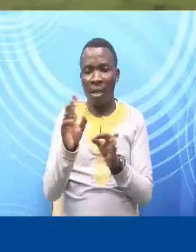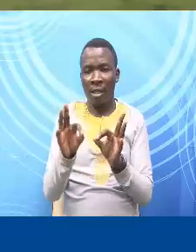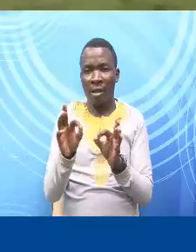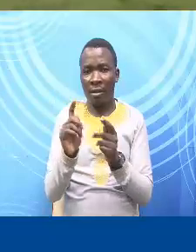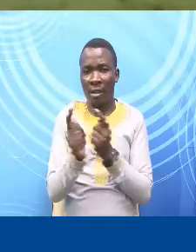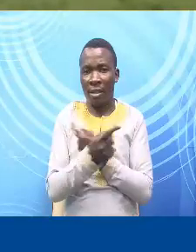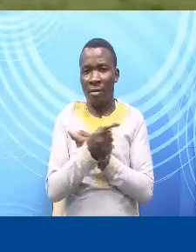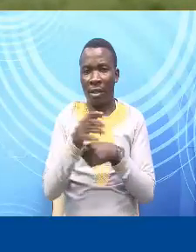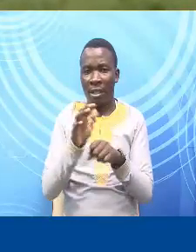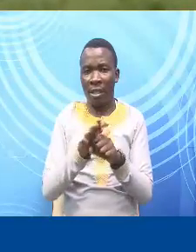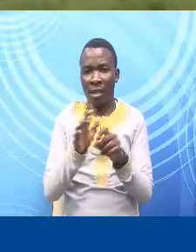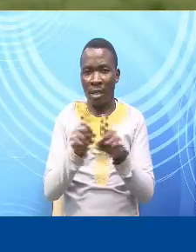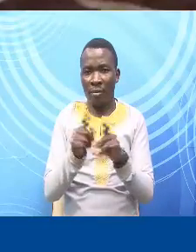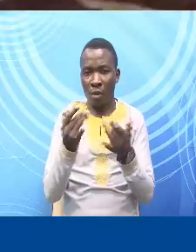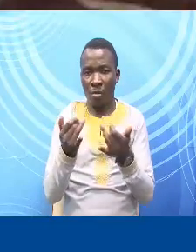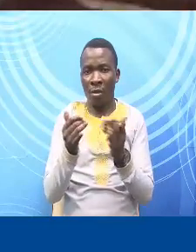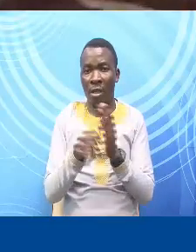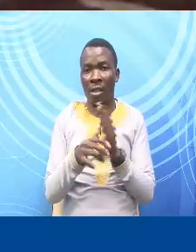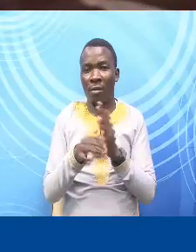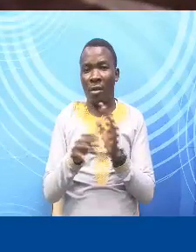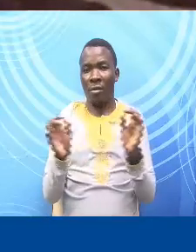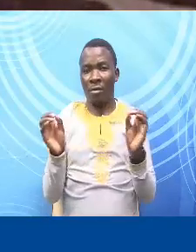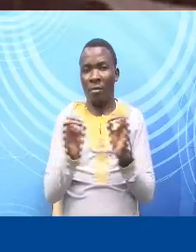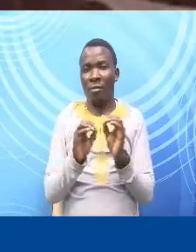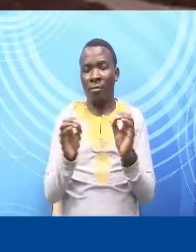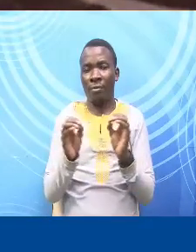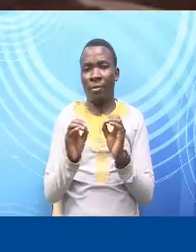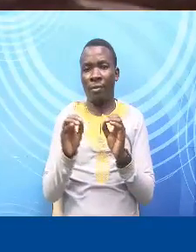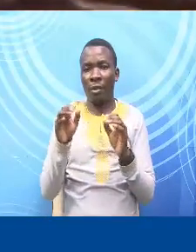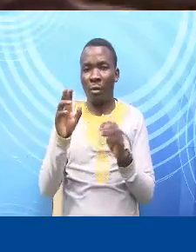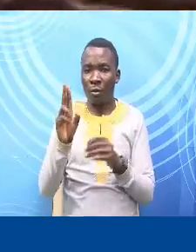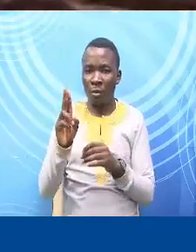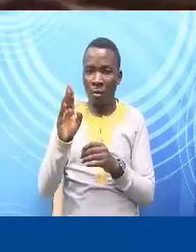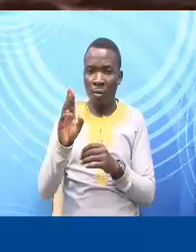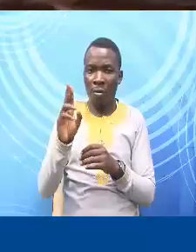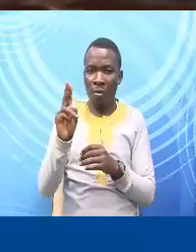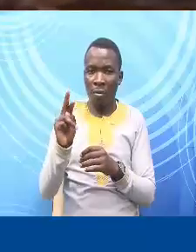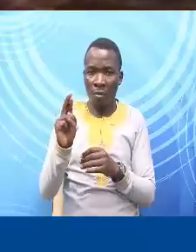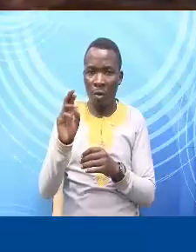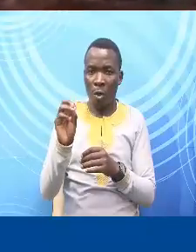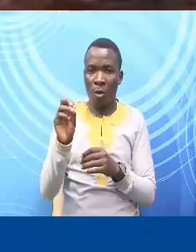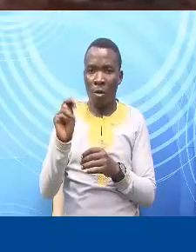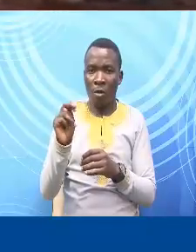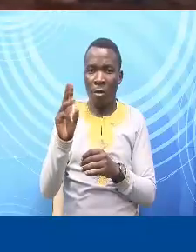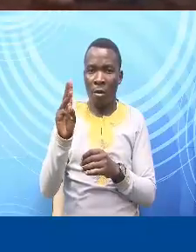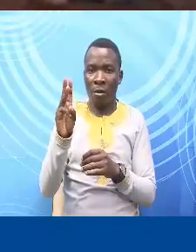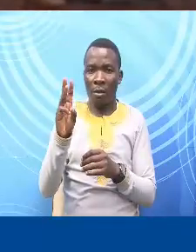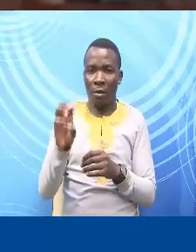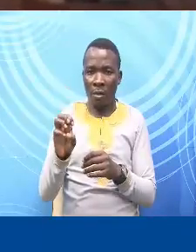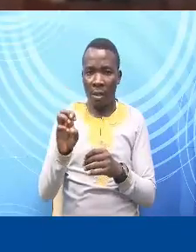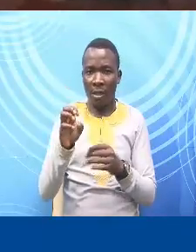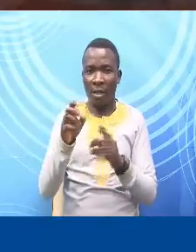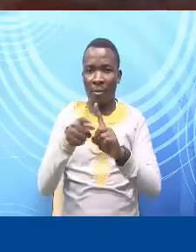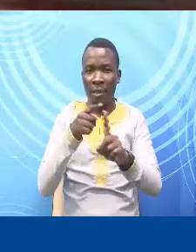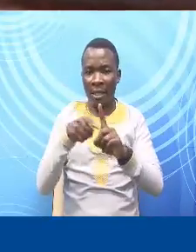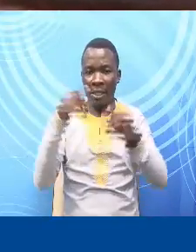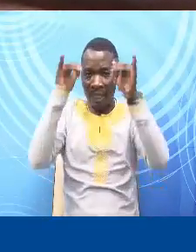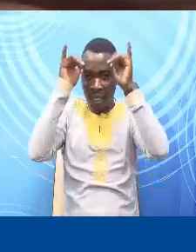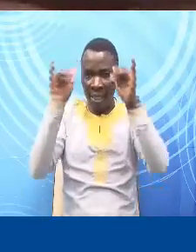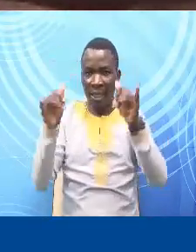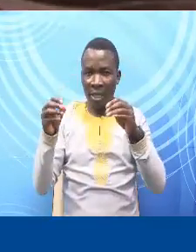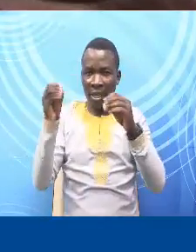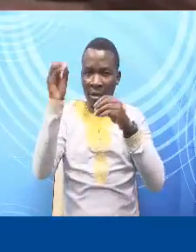cyane ubu nta kibazo dufite rwose ubundi burondwe bwica inka butera indwara yitwa ikibagarira ariko aho